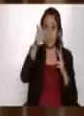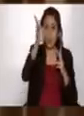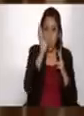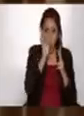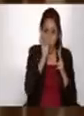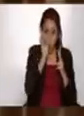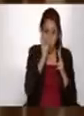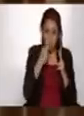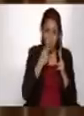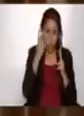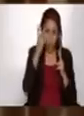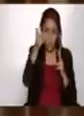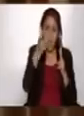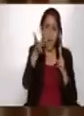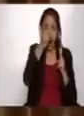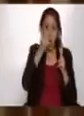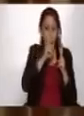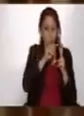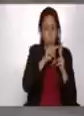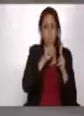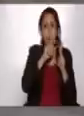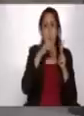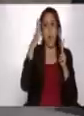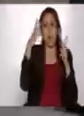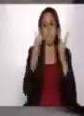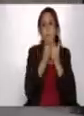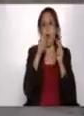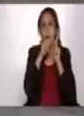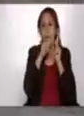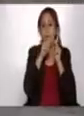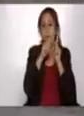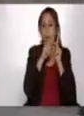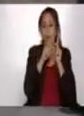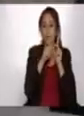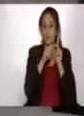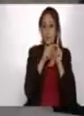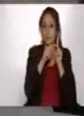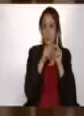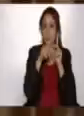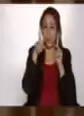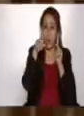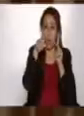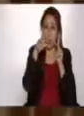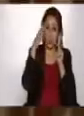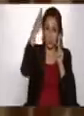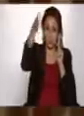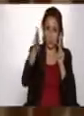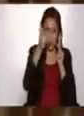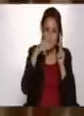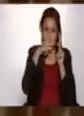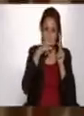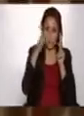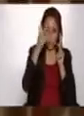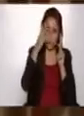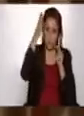الوقت مش خاف على الطفله ما خافش على عياله. طب احكي لي الاغتصاب حصل ازاي؟ يعني هي جات لك اختك؟ هي اختي جات لي الساعه 1:30 الظهر، 2 الا